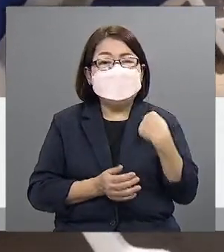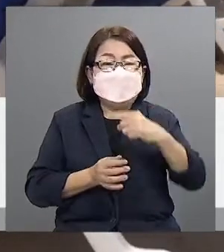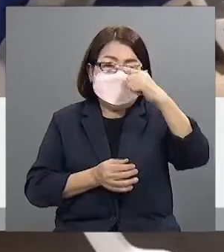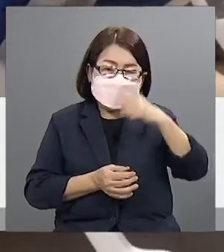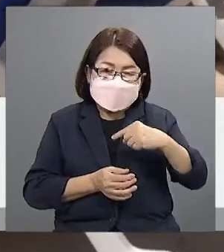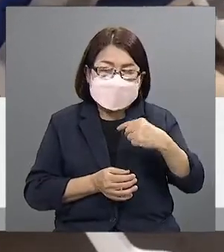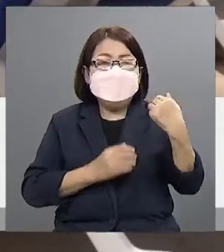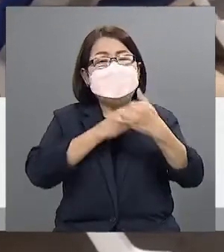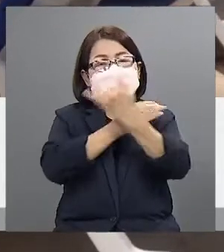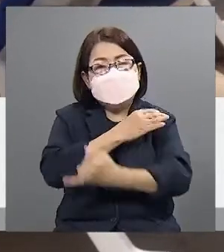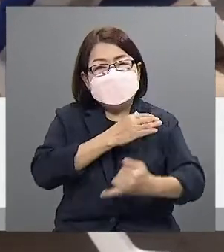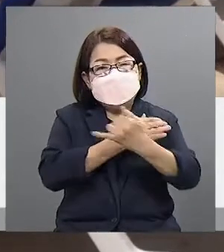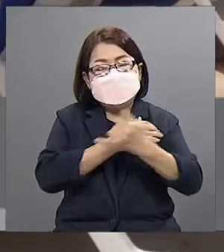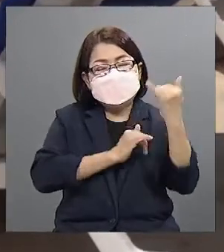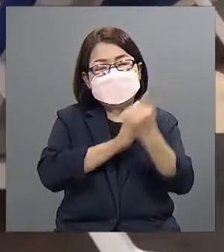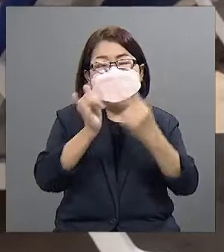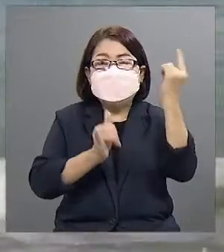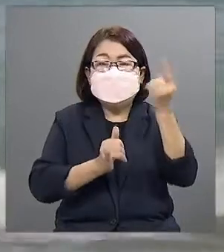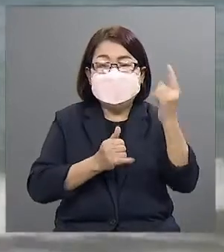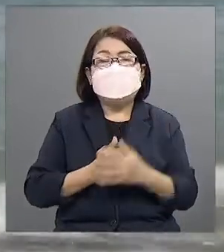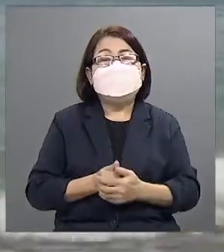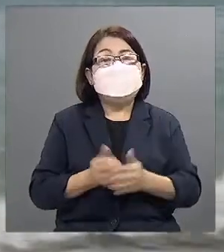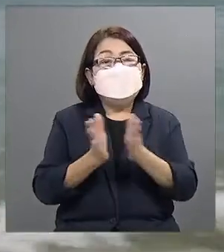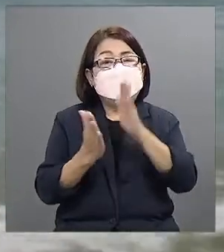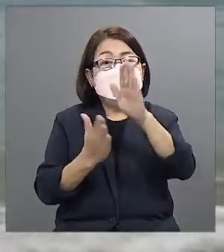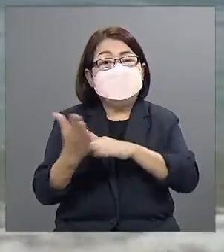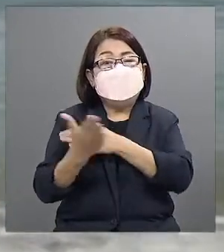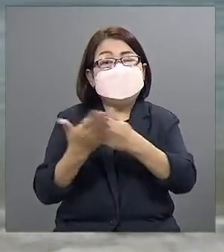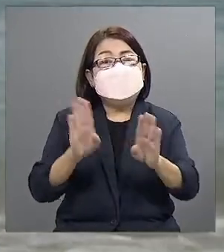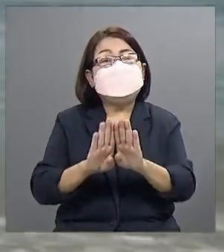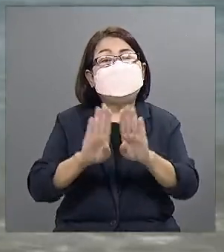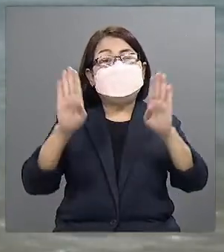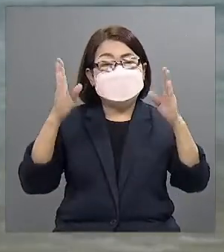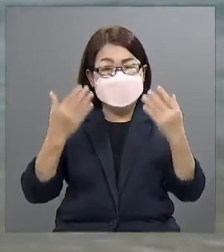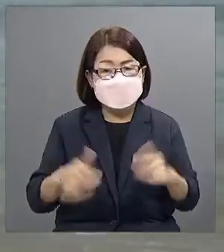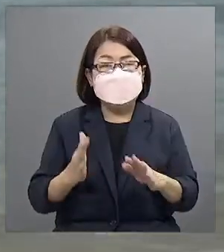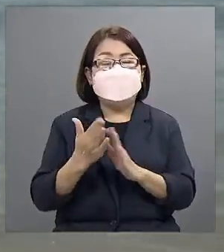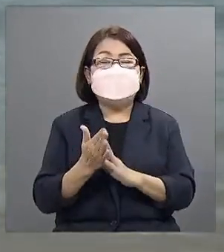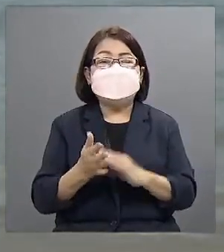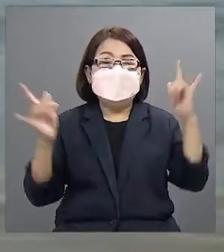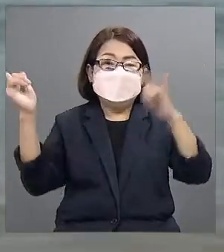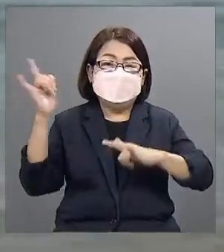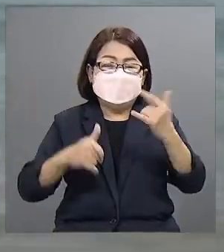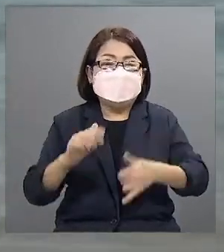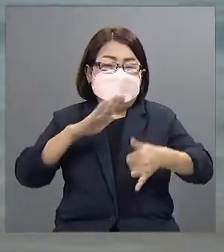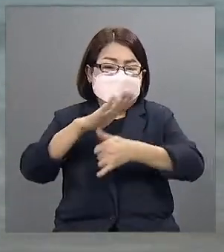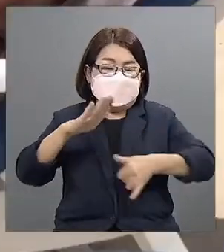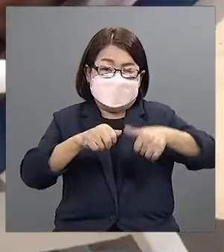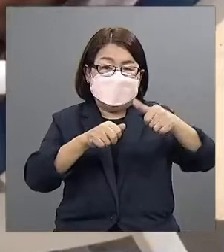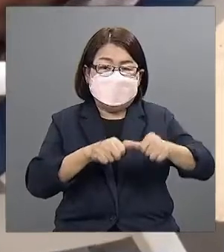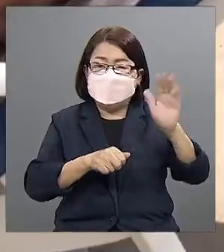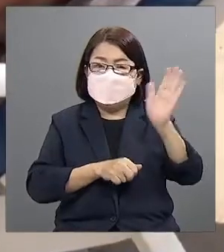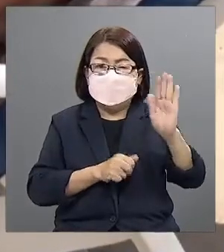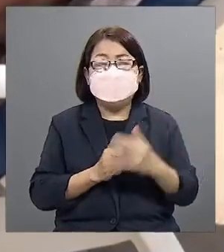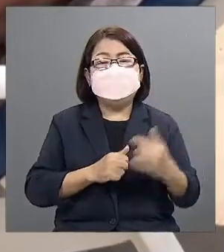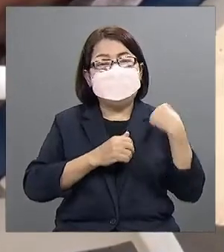าท่องเที่ยวคึกคักประกอบกับนโยบายการเปิดรับนักท่องเที่ยวโดยไม่ต้องกักตัวก็ส่งผลทำให้นักท่องเที่ยวจากประเทศต่